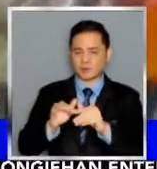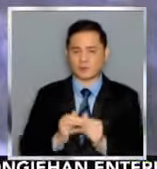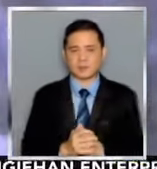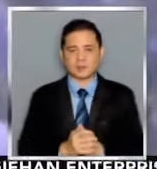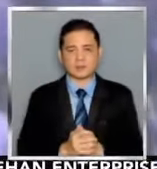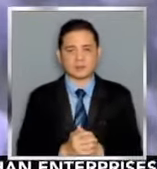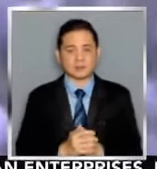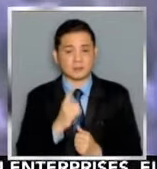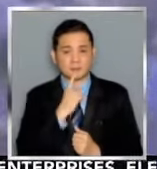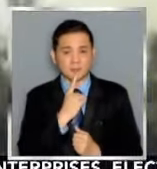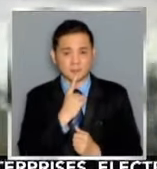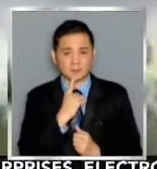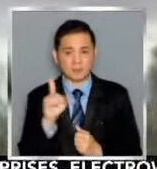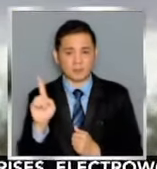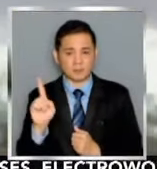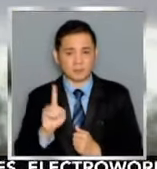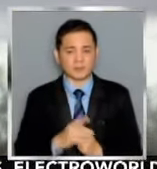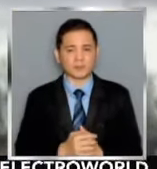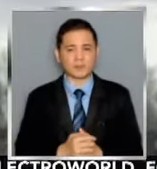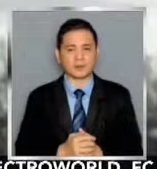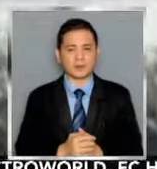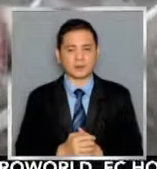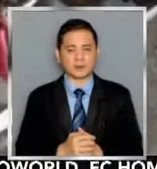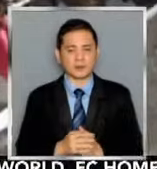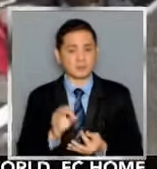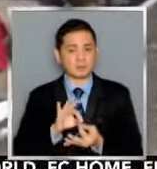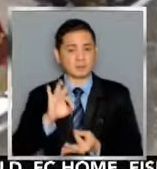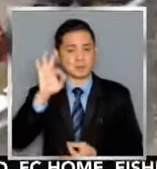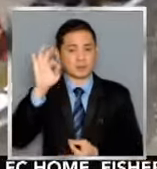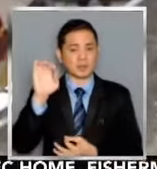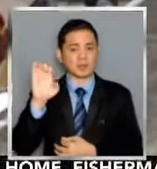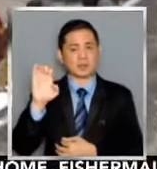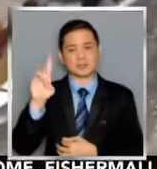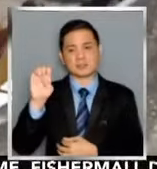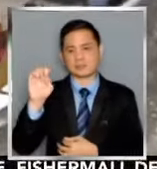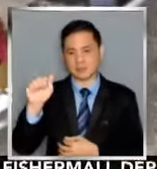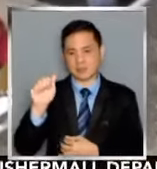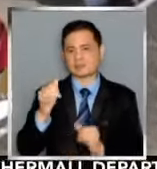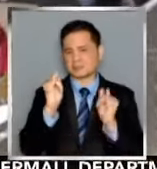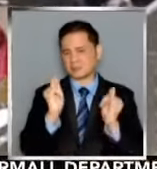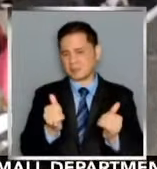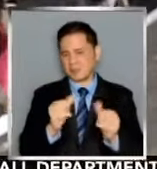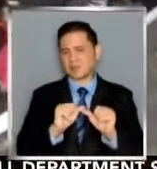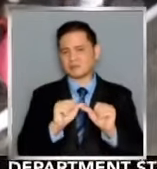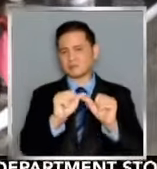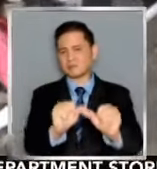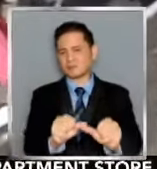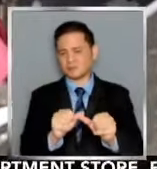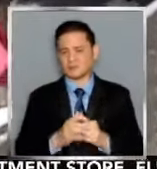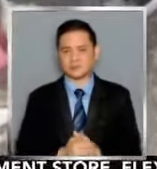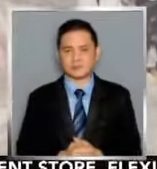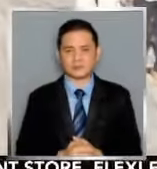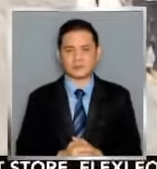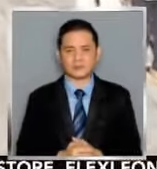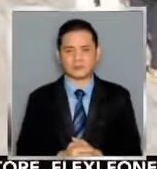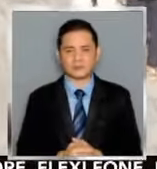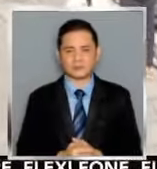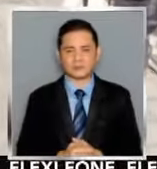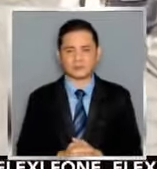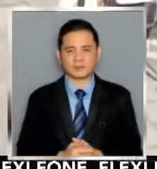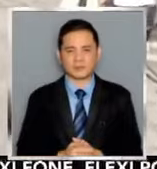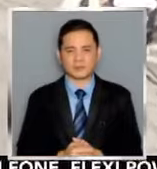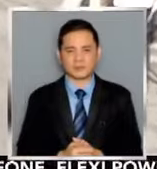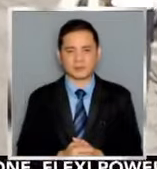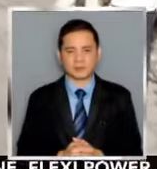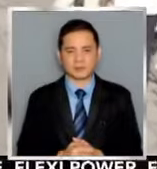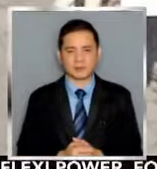silang nananatiling buhay ang diwa ng EDSA. Nakikiisa raw sila sa lahat ng tumututo sa anilay pagbalik ng